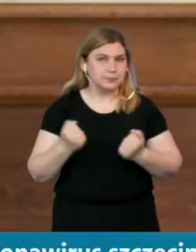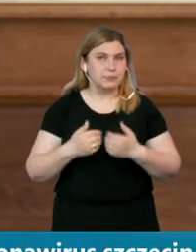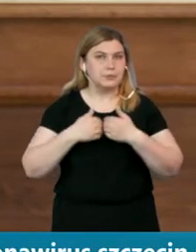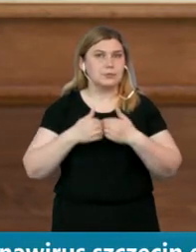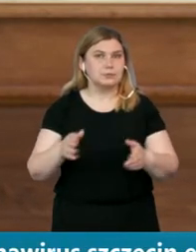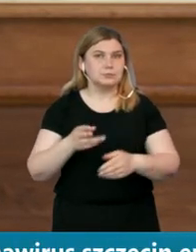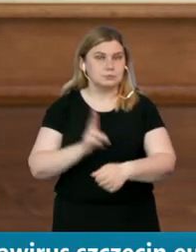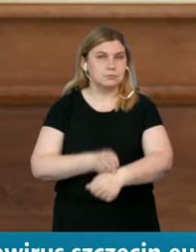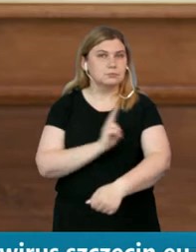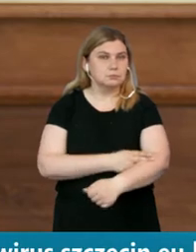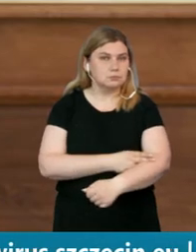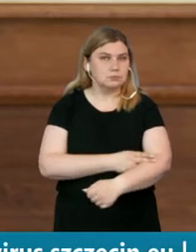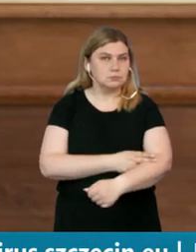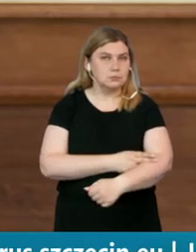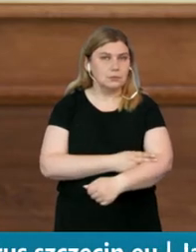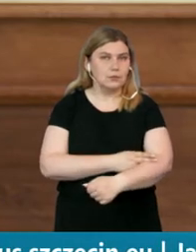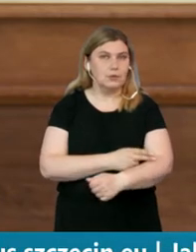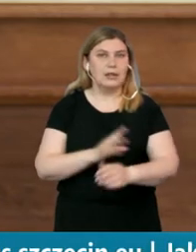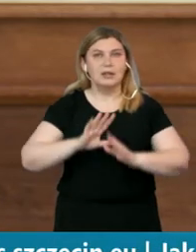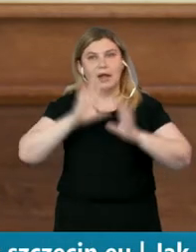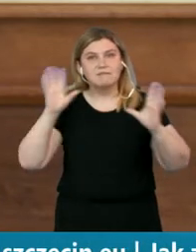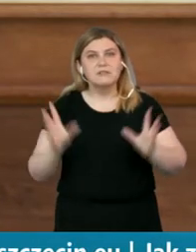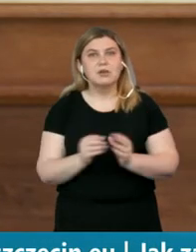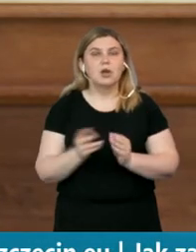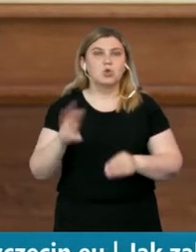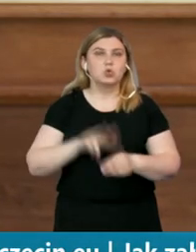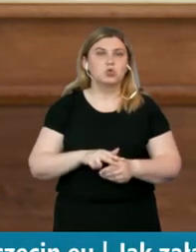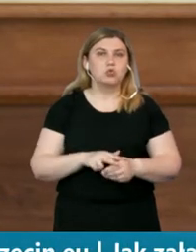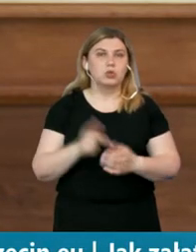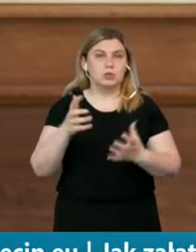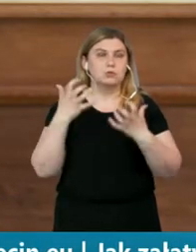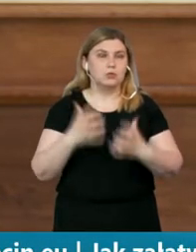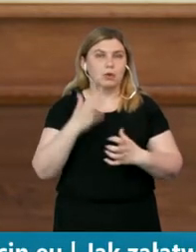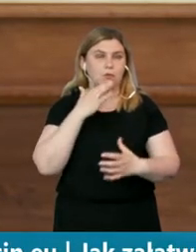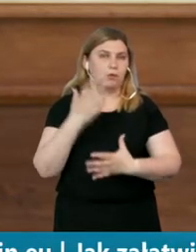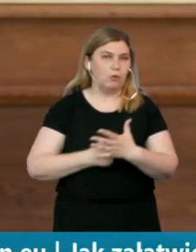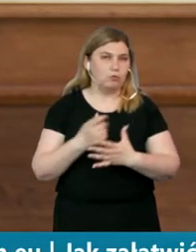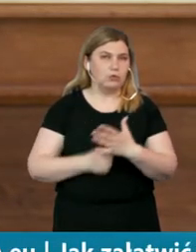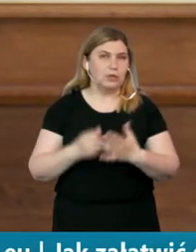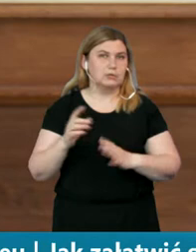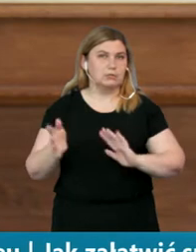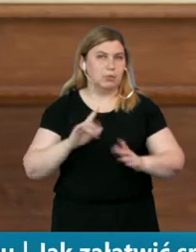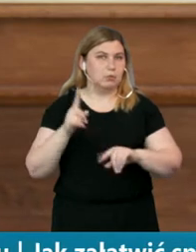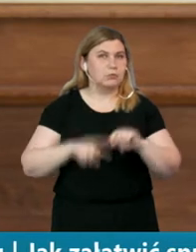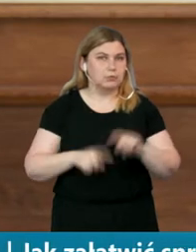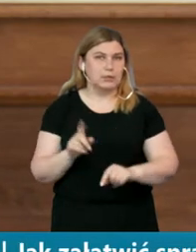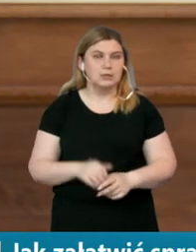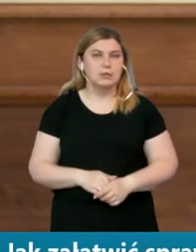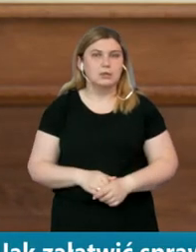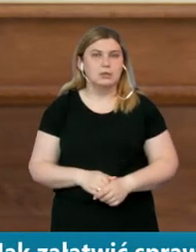urząd dla wszystkich, którzy będą mogli korzystać w sposób normalny z naszych usług.